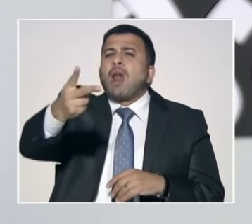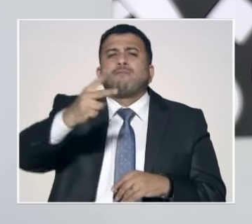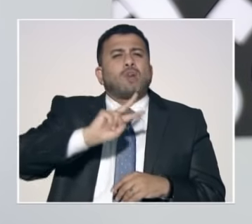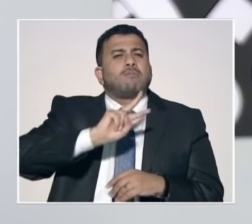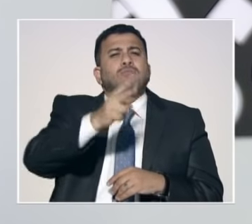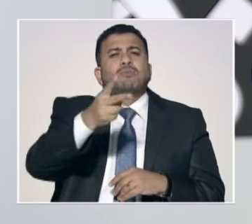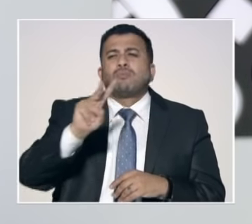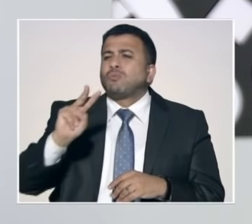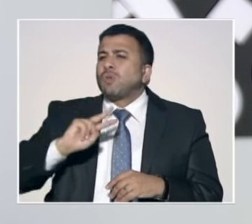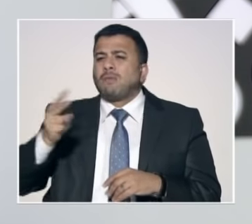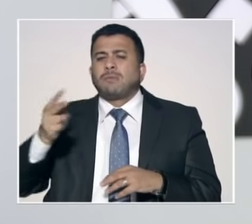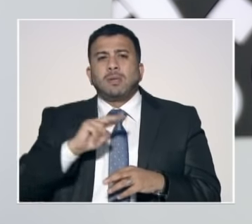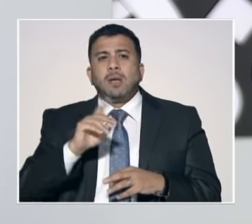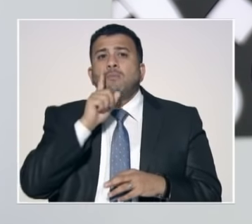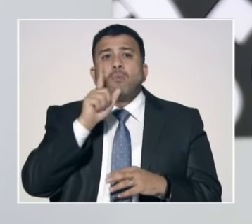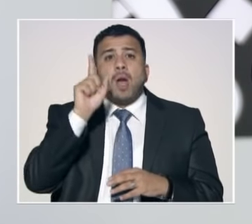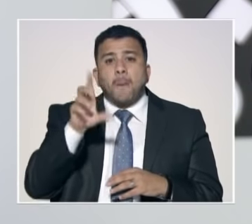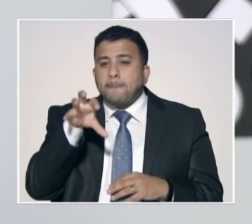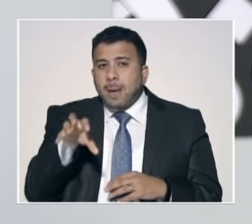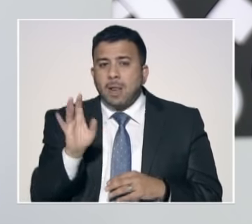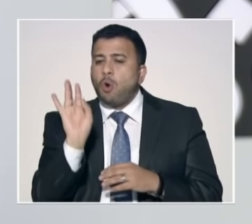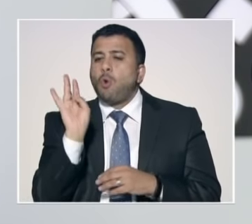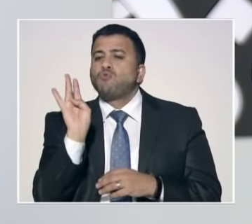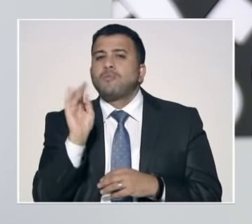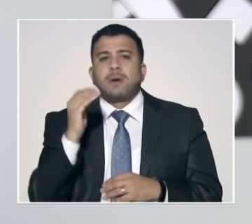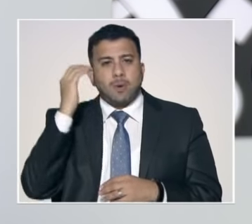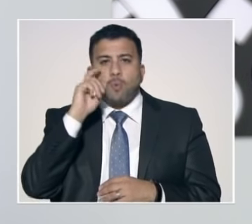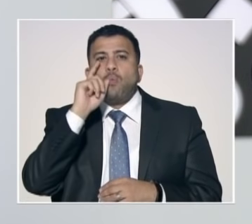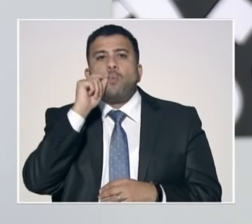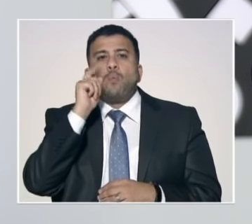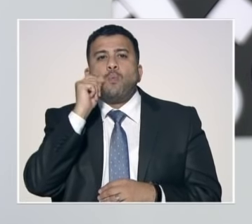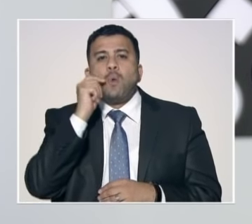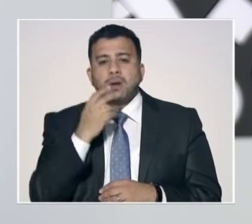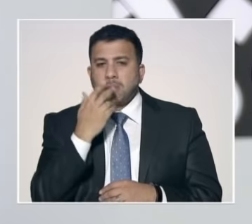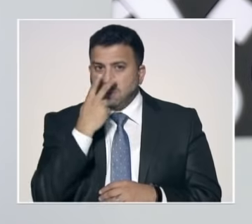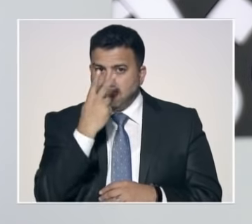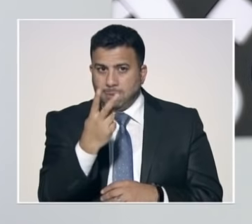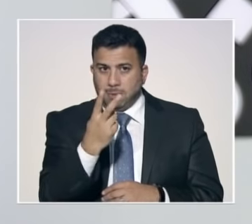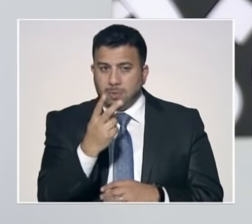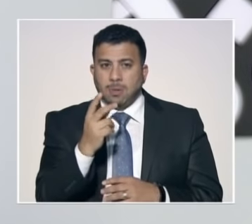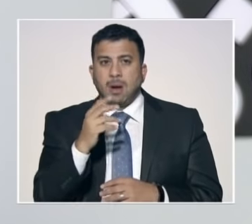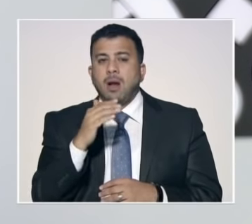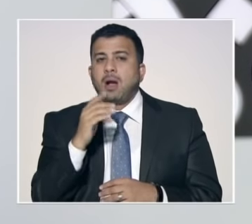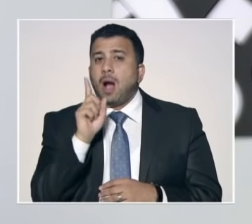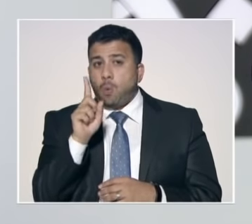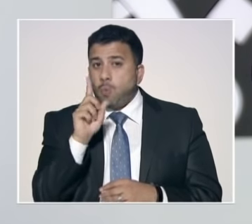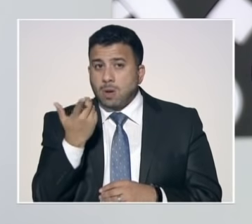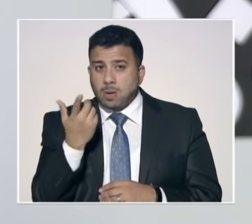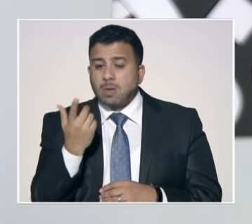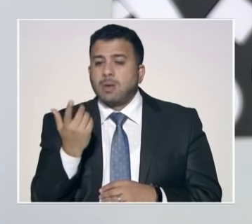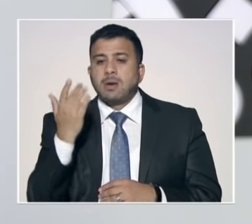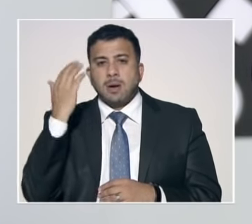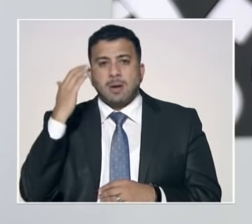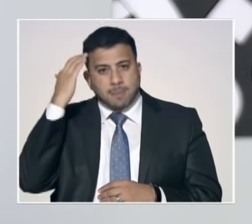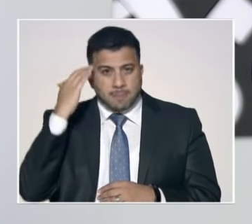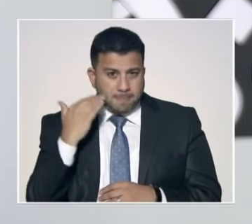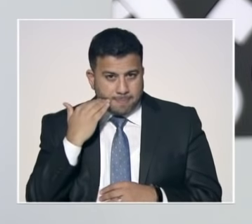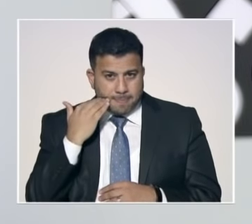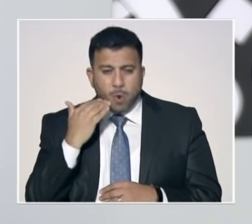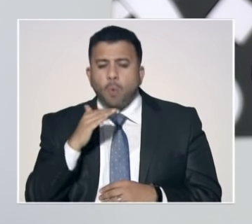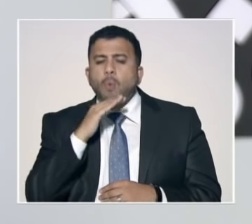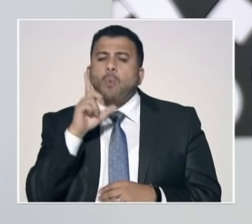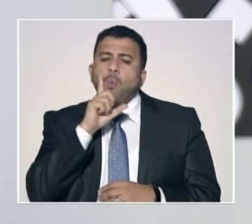البلدان عندهم أول شيء الخطبة، يخطبون يتقدمون إلى المرأة، إلى عفوا أولياء المرأة، ويقولون نريد ابنتكم